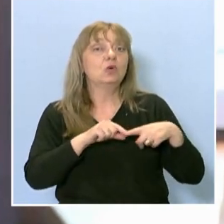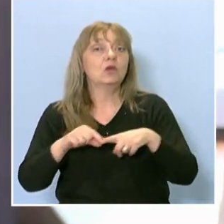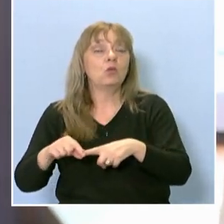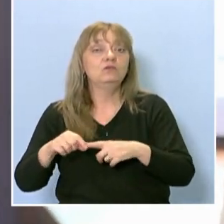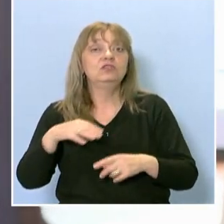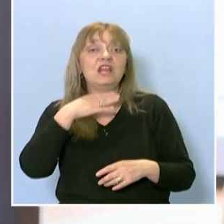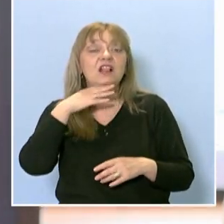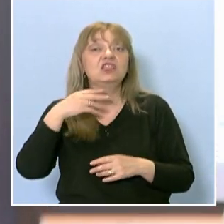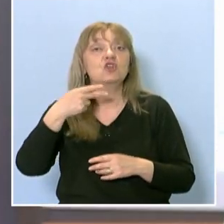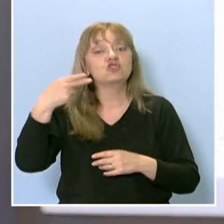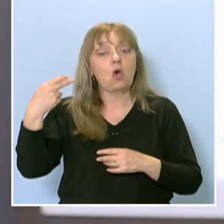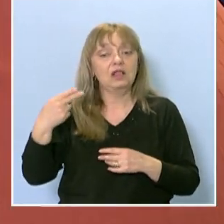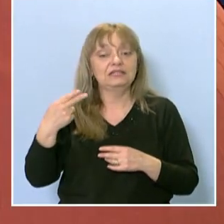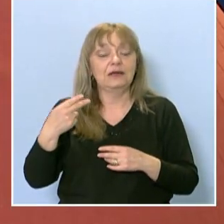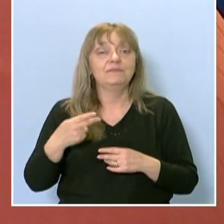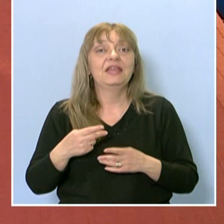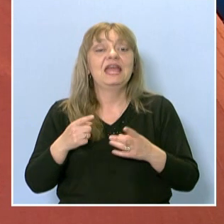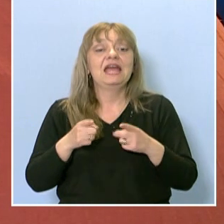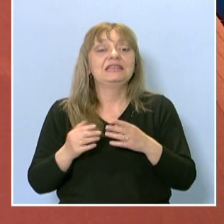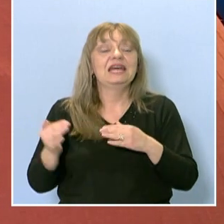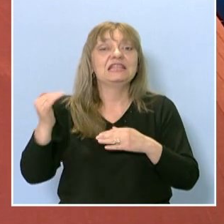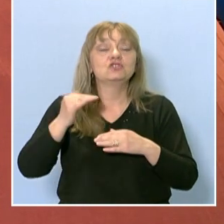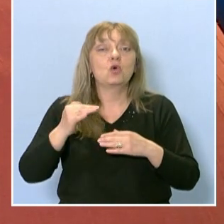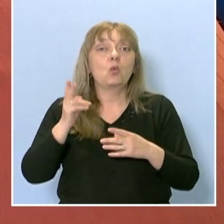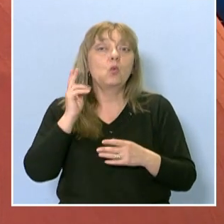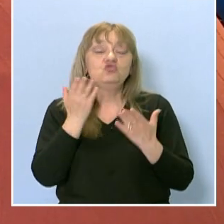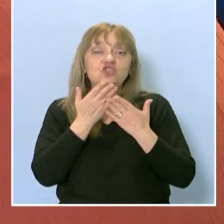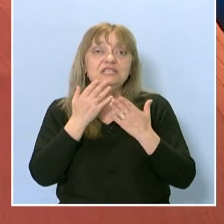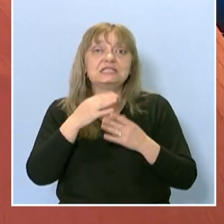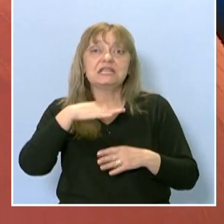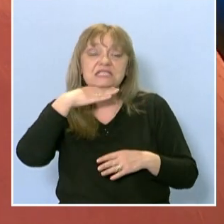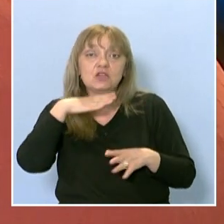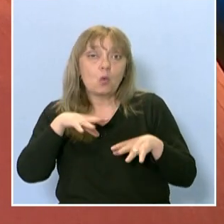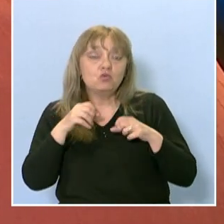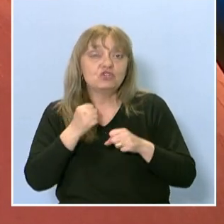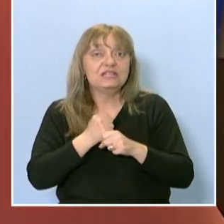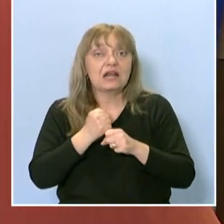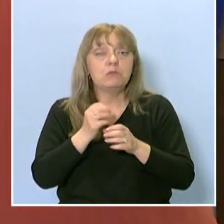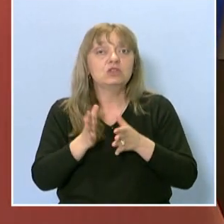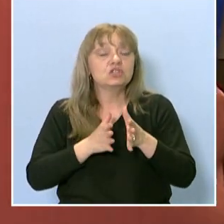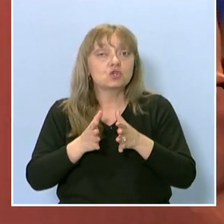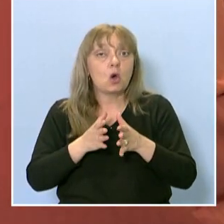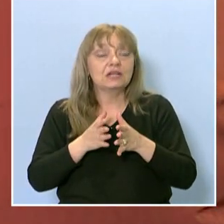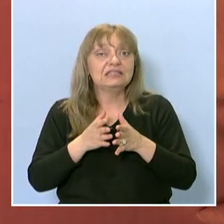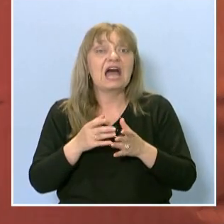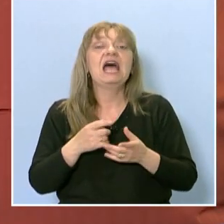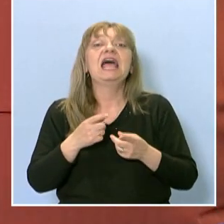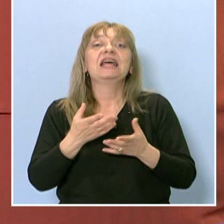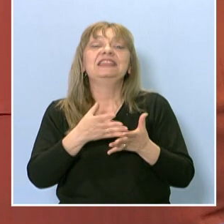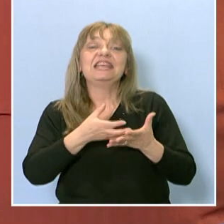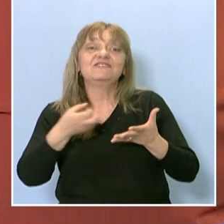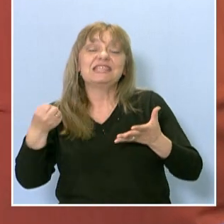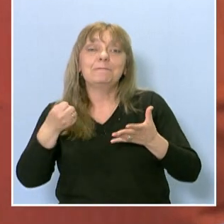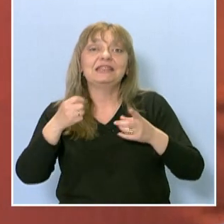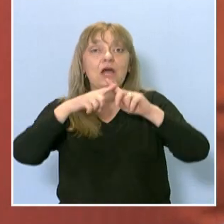на учениците да надскочи кинематографичното, да се научат да работят с хора, да извличат картина от звука и най-вече да мислят критично,